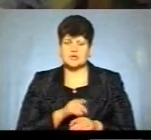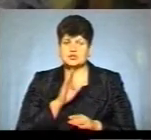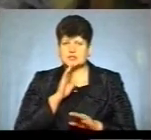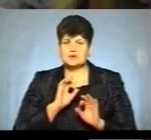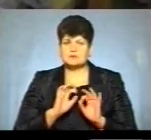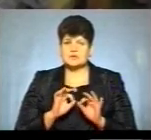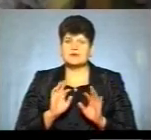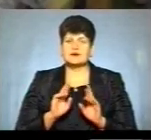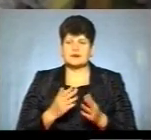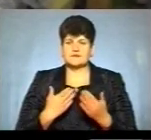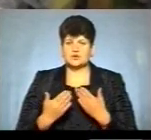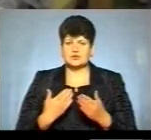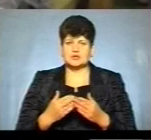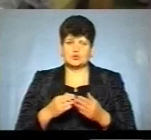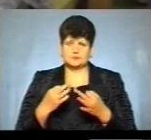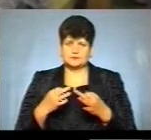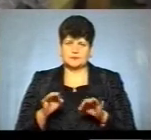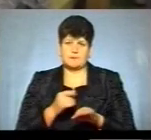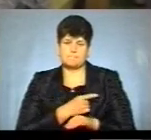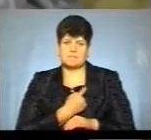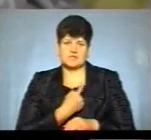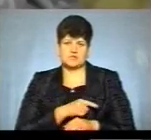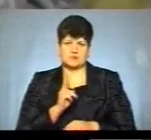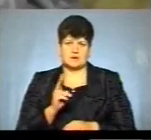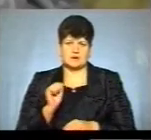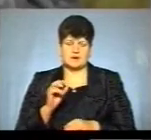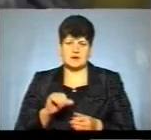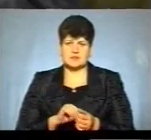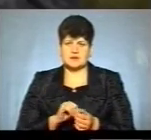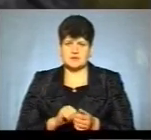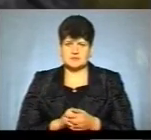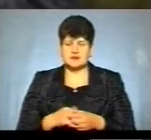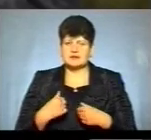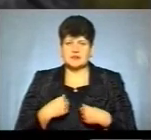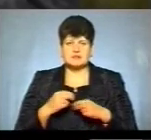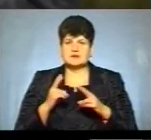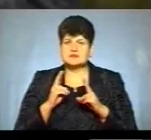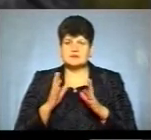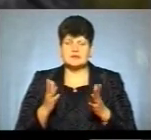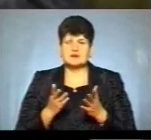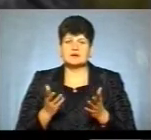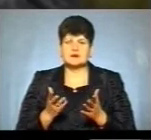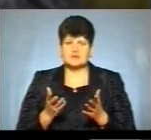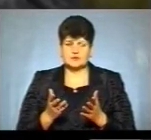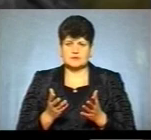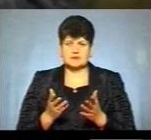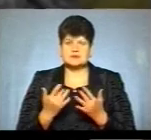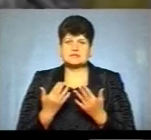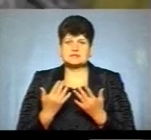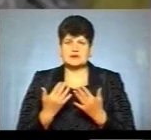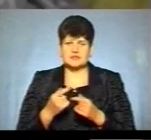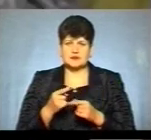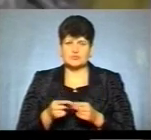як ставиться до легалізації медичного канабісу. Я не знаю, яка вона і що, як, скільки вона